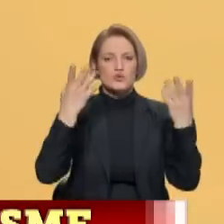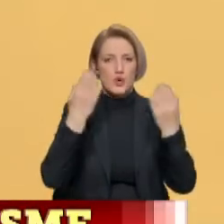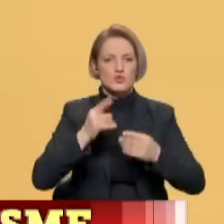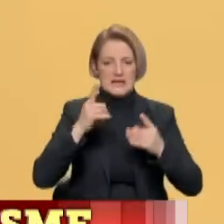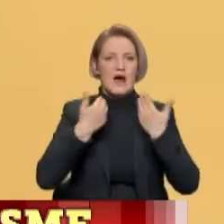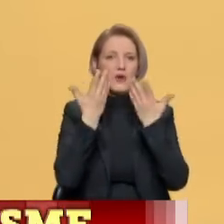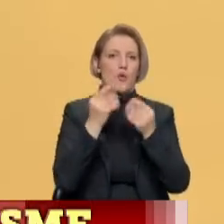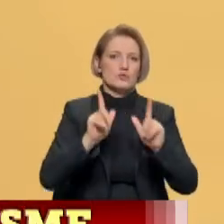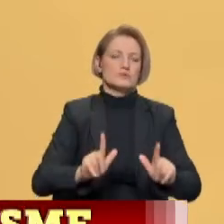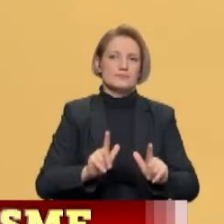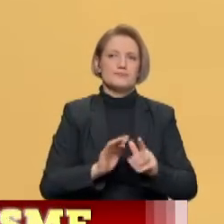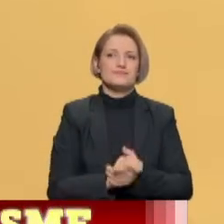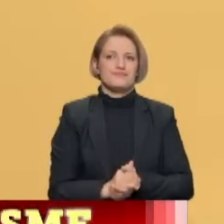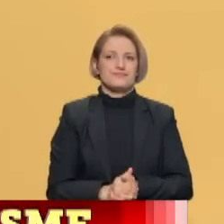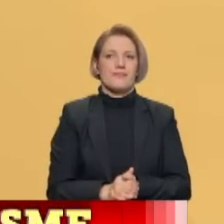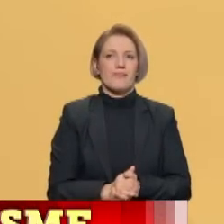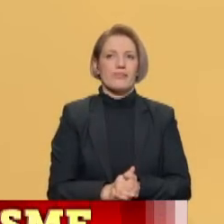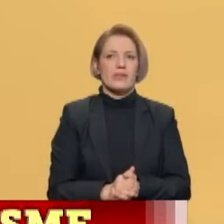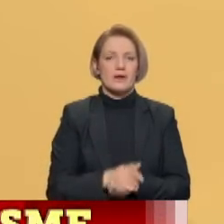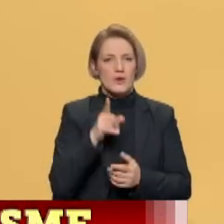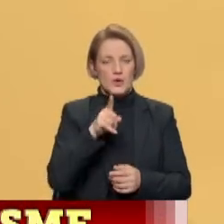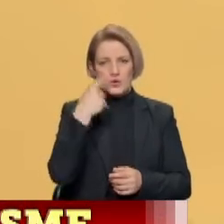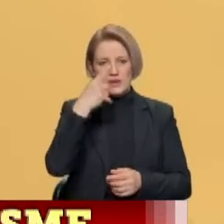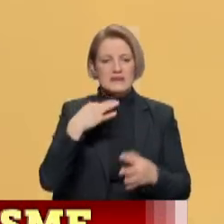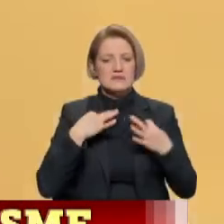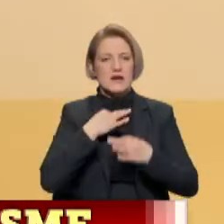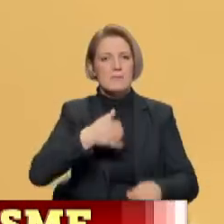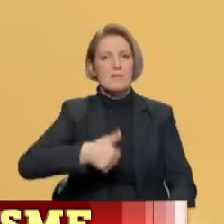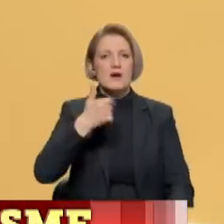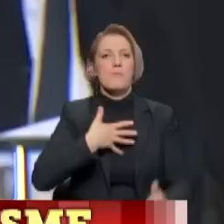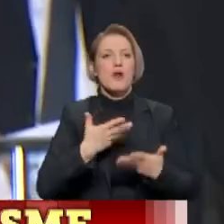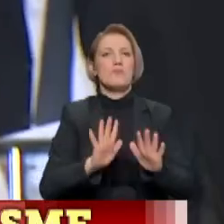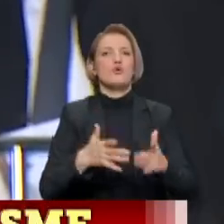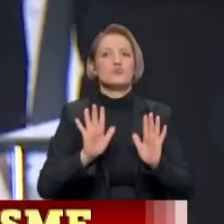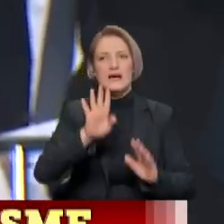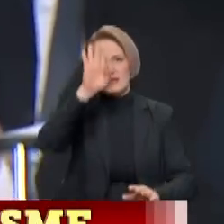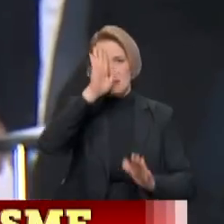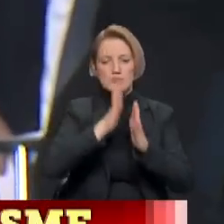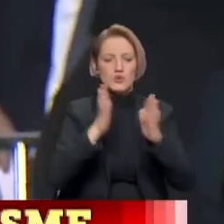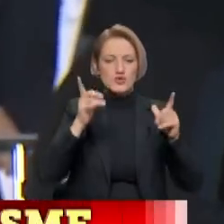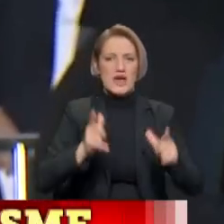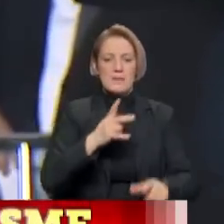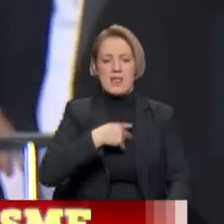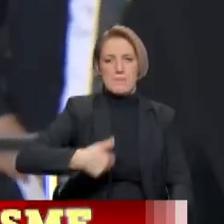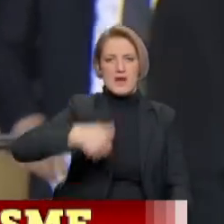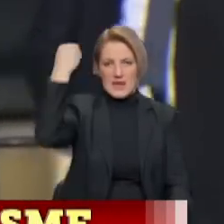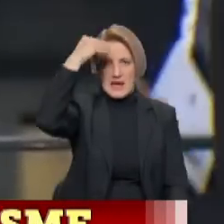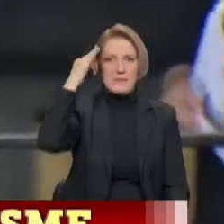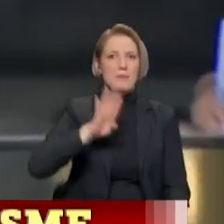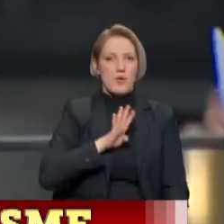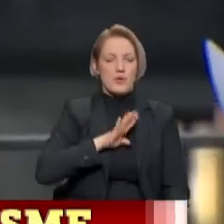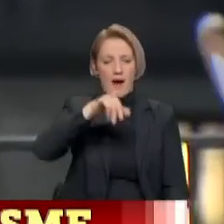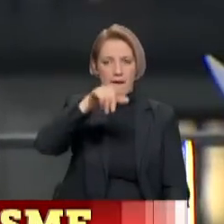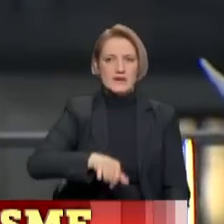yargı olur o yargı. O açıdan Sayın Başkan hiç moralini bozma. İstanbul Büyükşehir Belediye Başkanı Ekrem